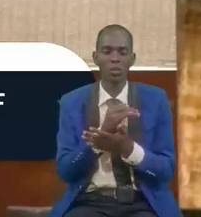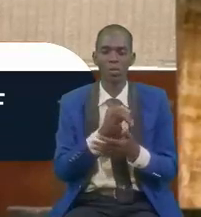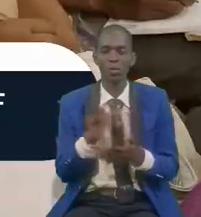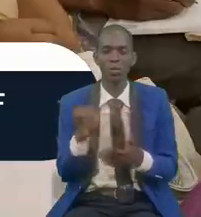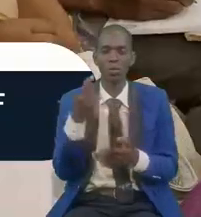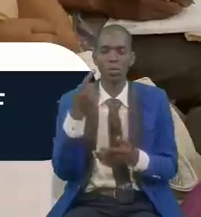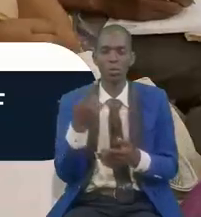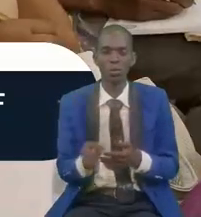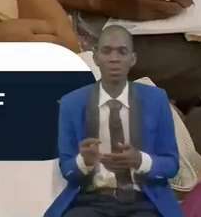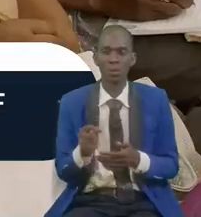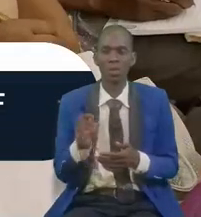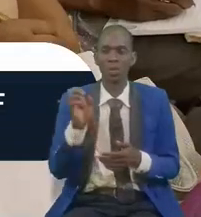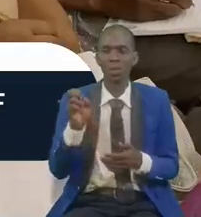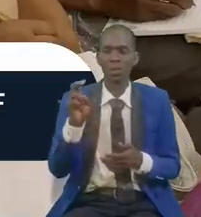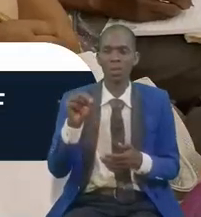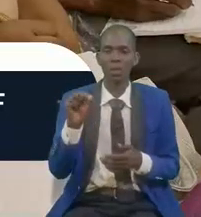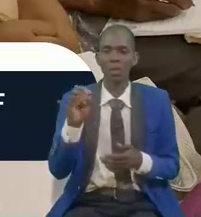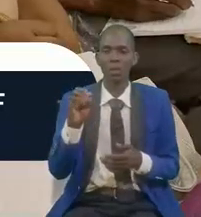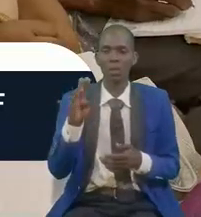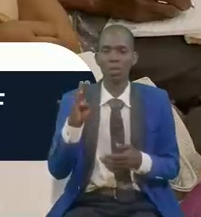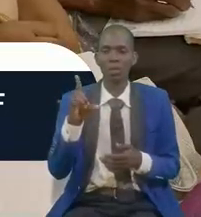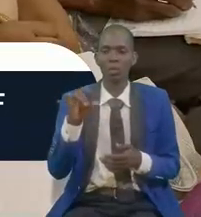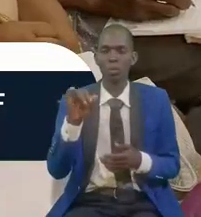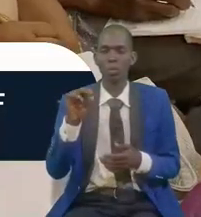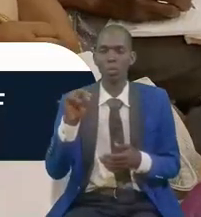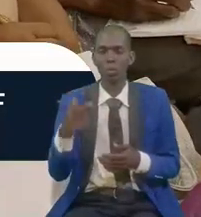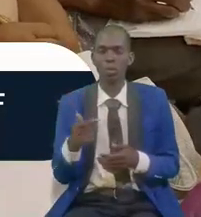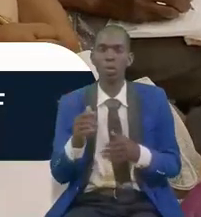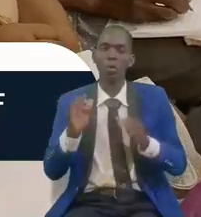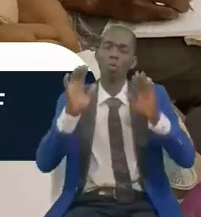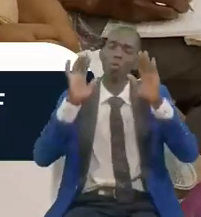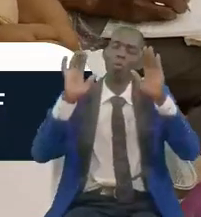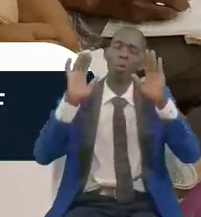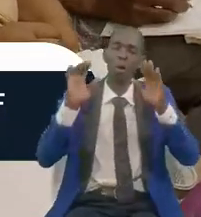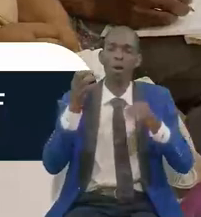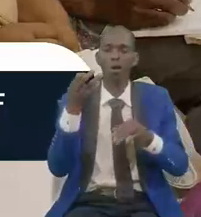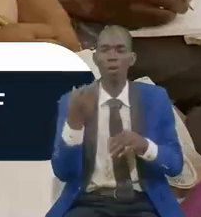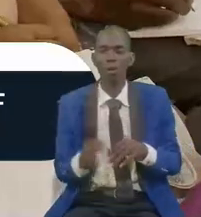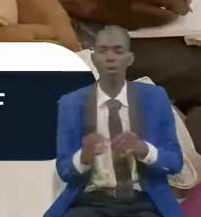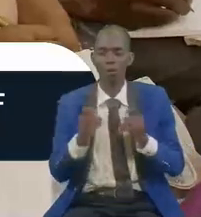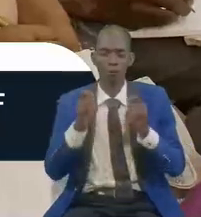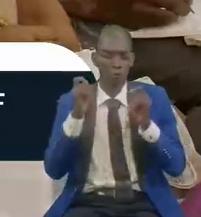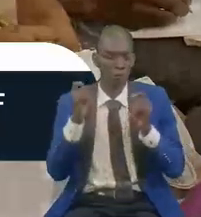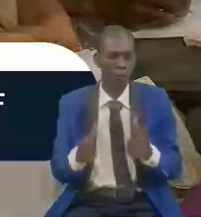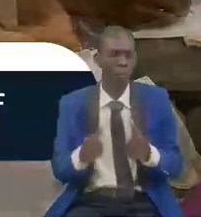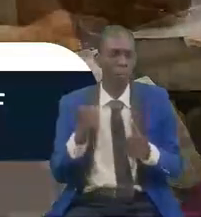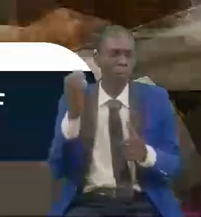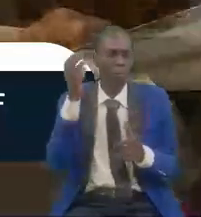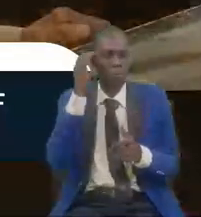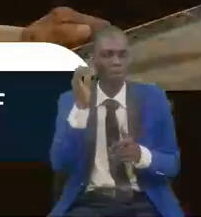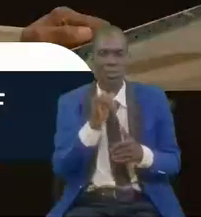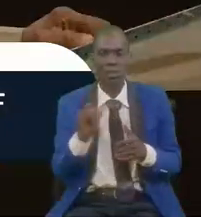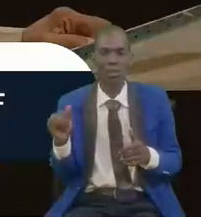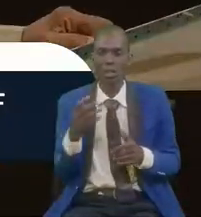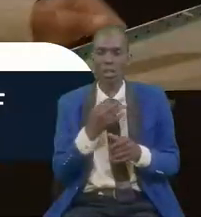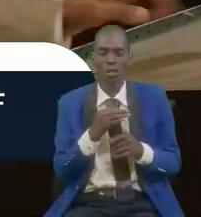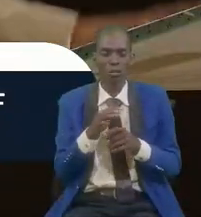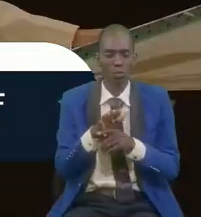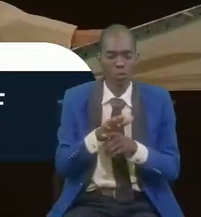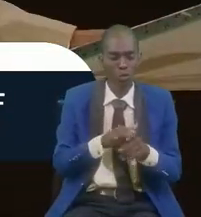les prodiges en oblissant d'être prompt à écouter et lent à